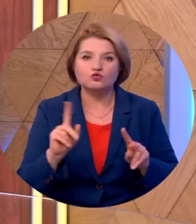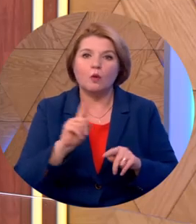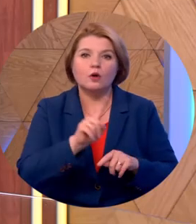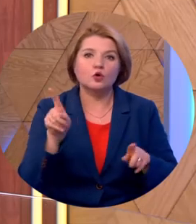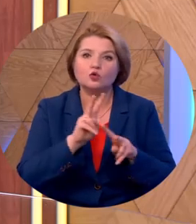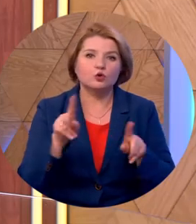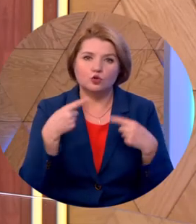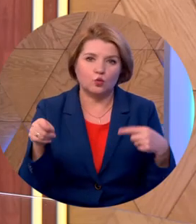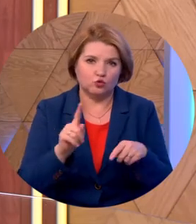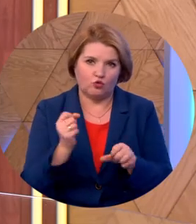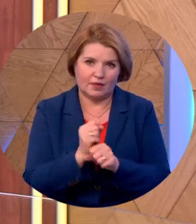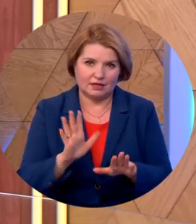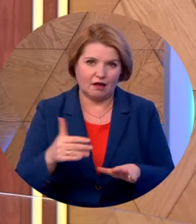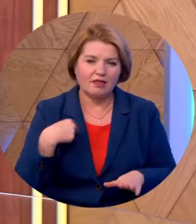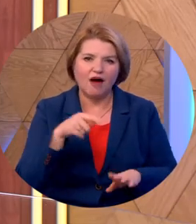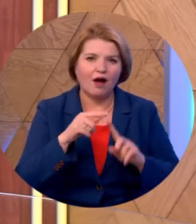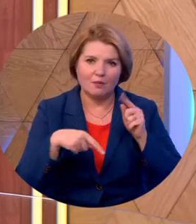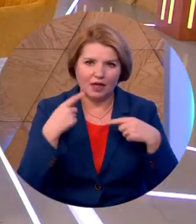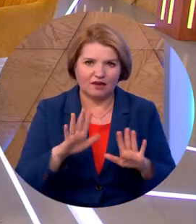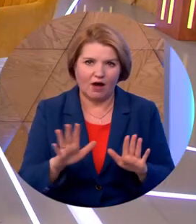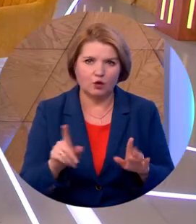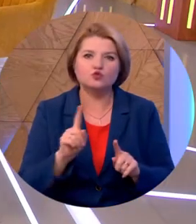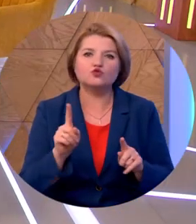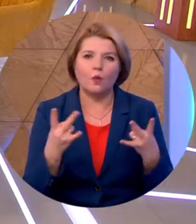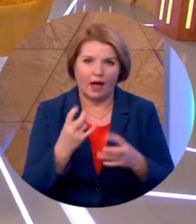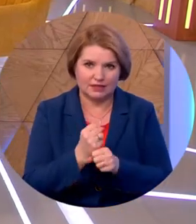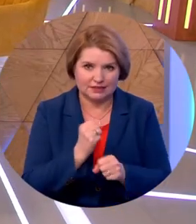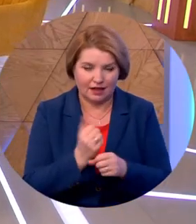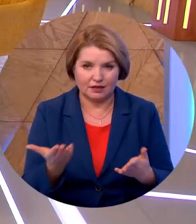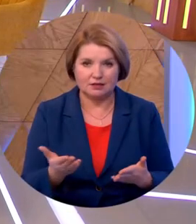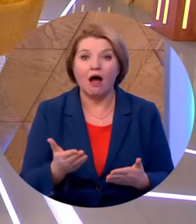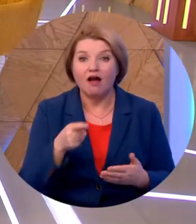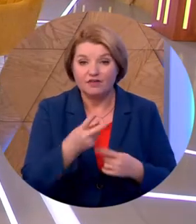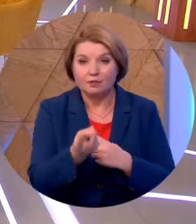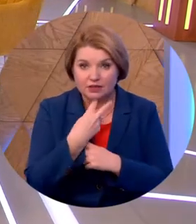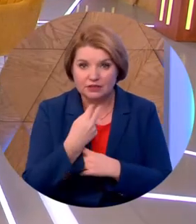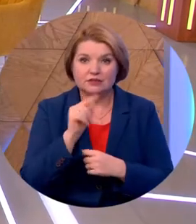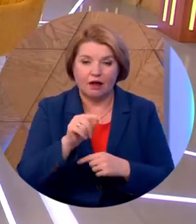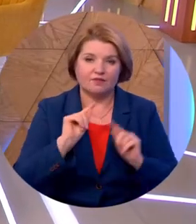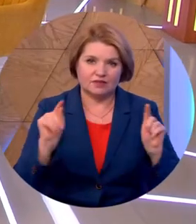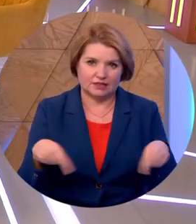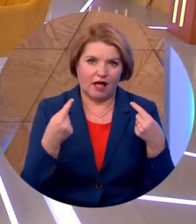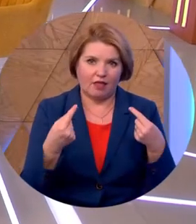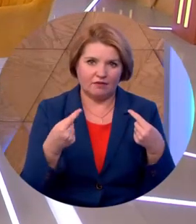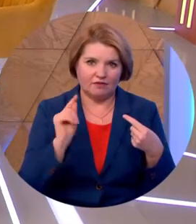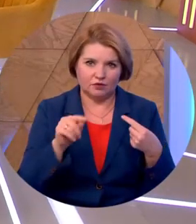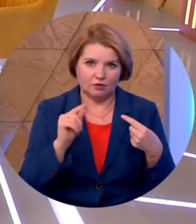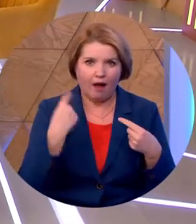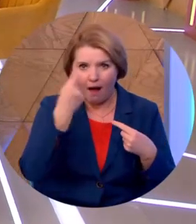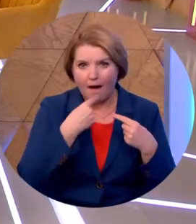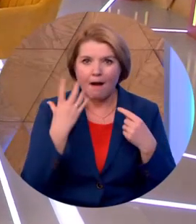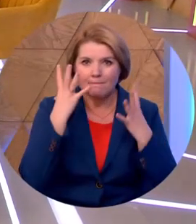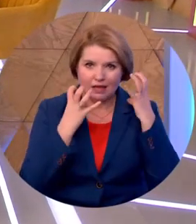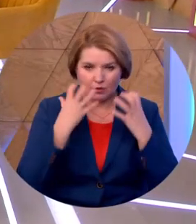самостоятельно Да их не делал есть льные процедуры которые восстанавливают как раз мимику после введения Буто токсина поэтому не бойтесь